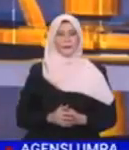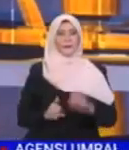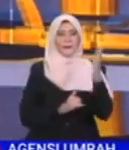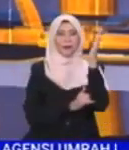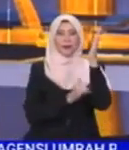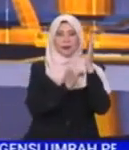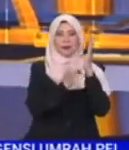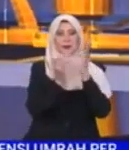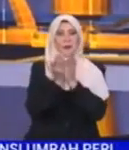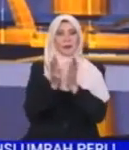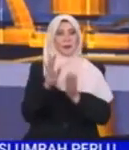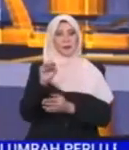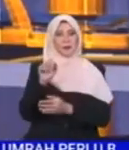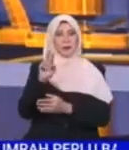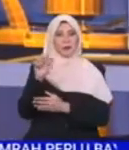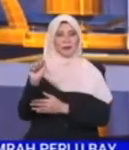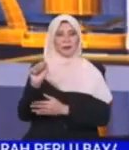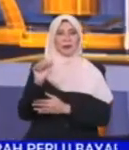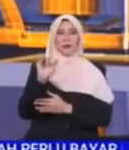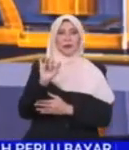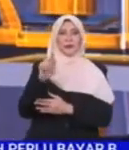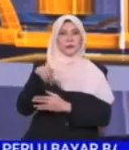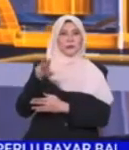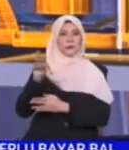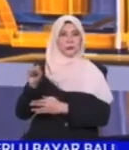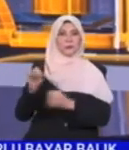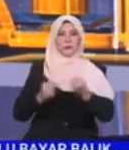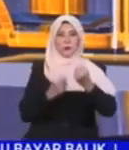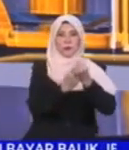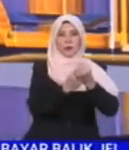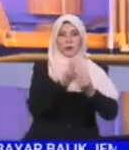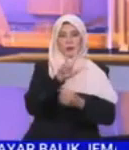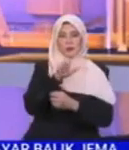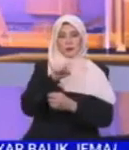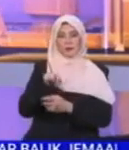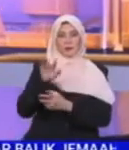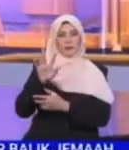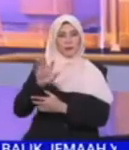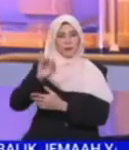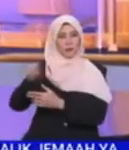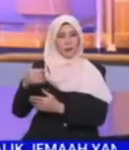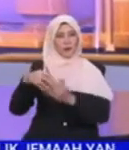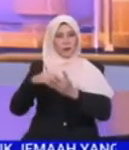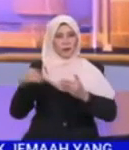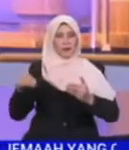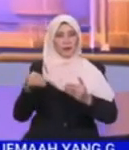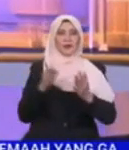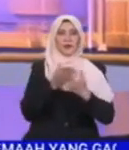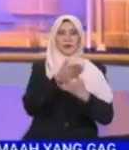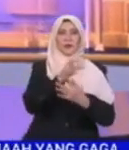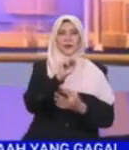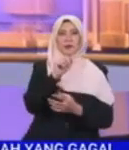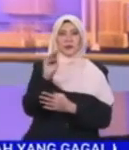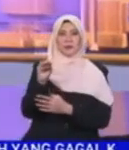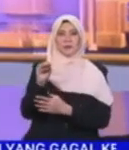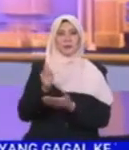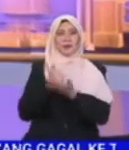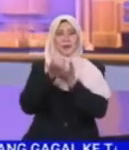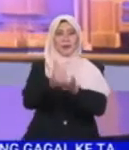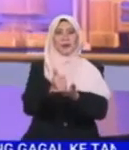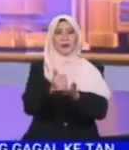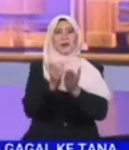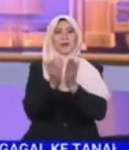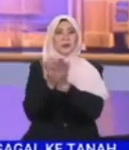Yayasan Pelajaran Mara YPM menyalurkan sumbangan hampir 3.55 juta ringgit berusi skim bantuan persekolahan